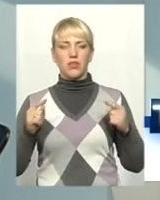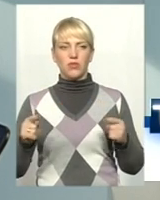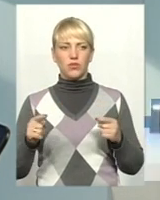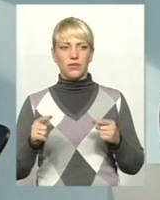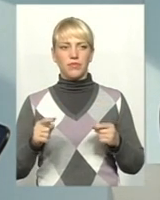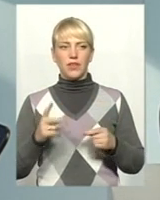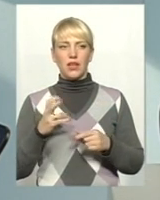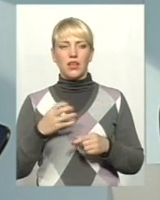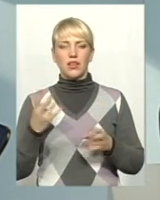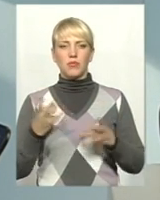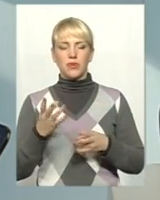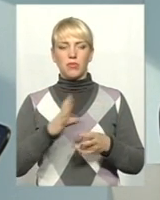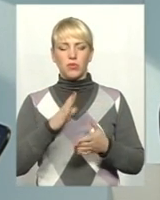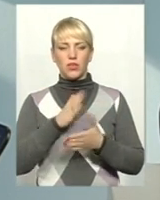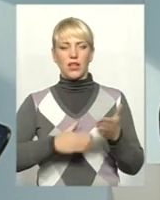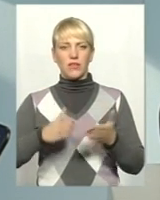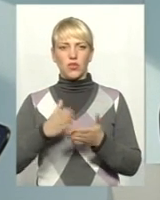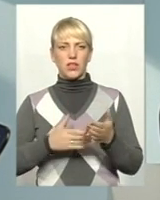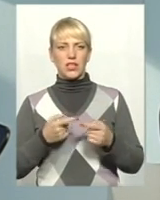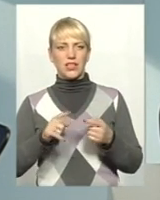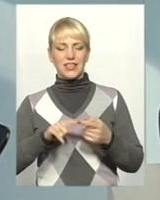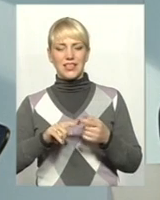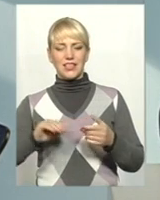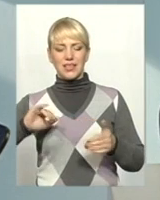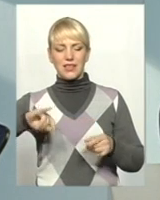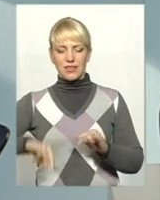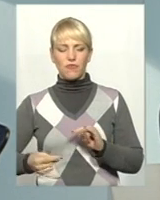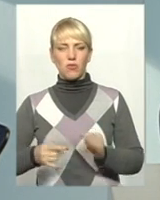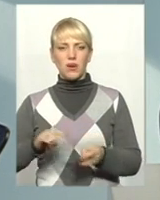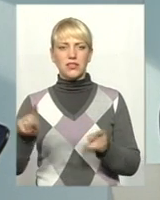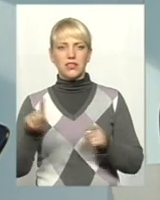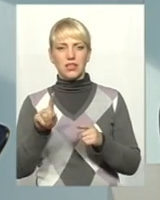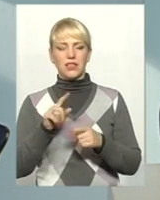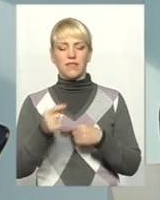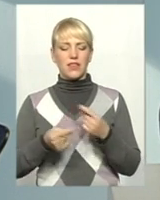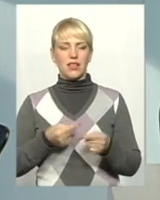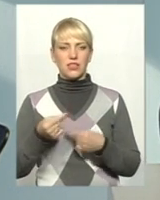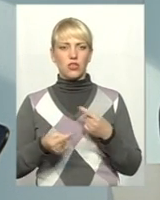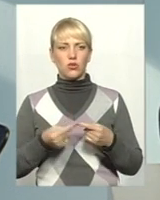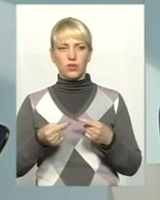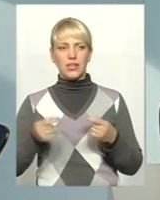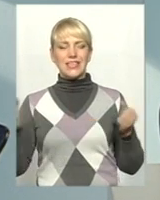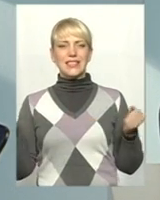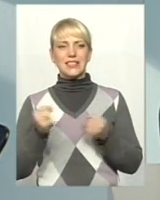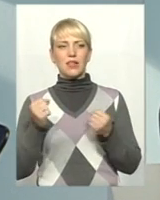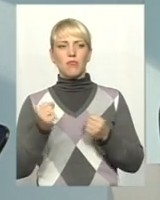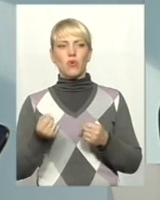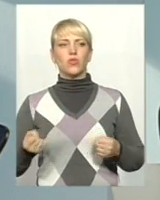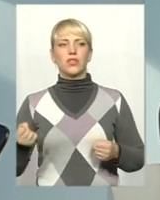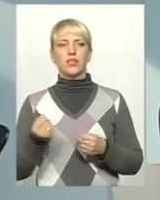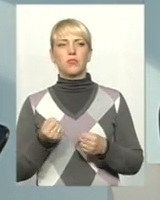найперше необхідно було ліквідати всі ці деформації, які як наслідок зимового утримання,